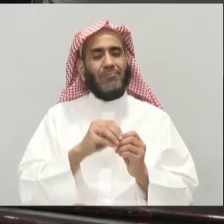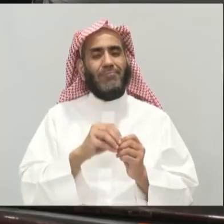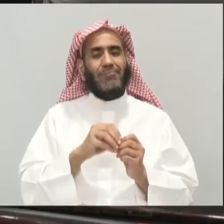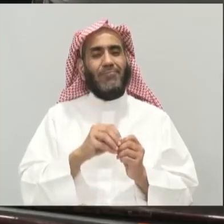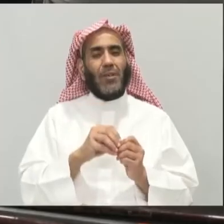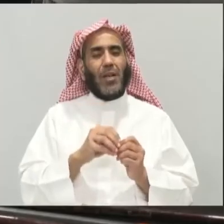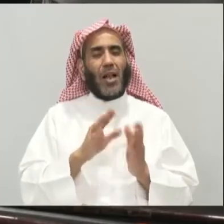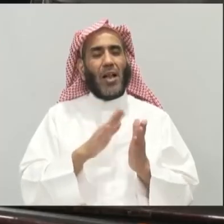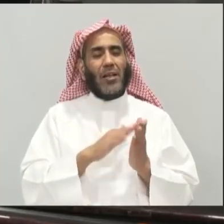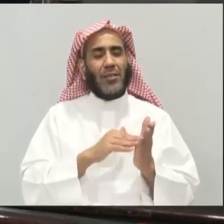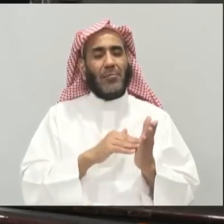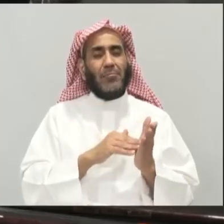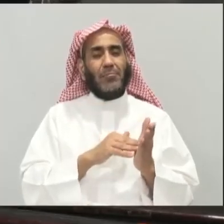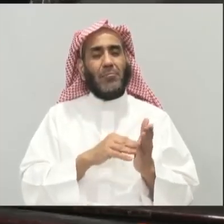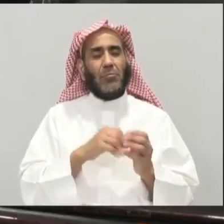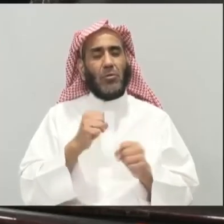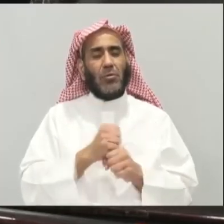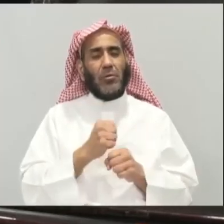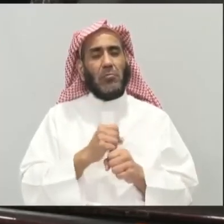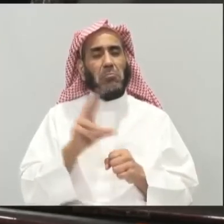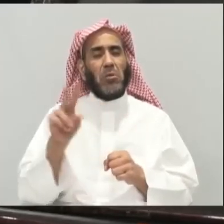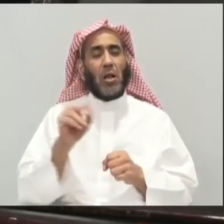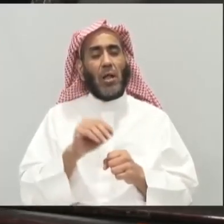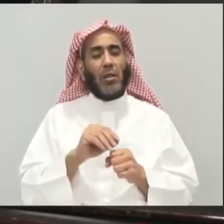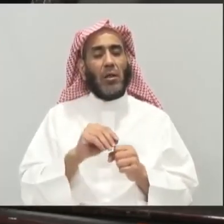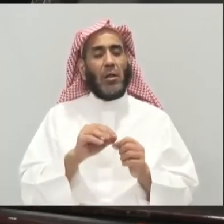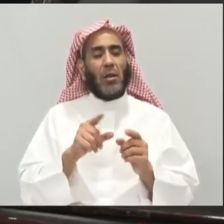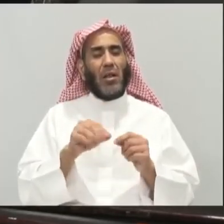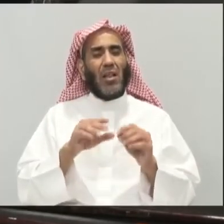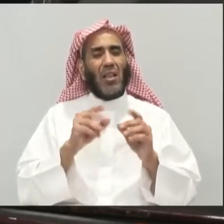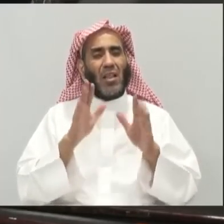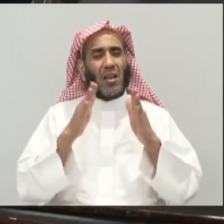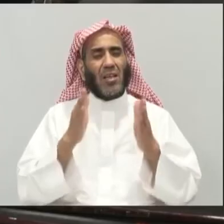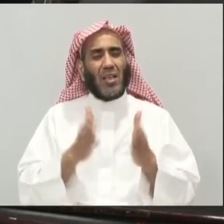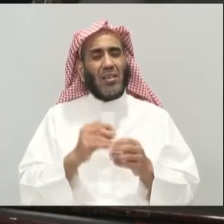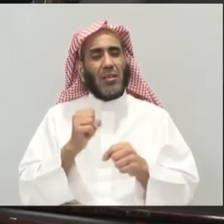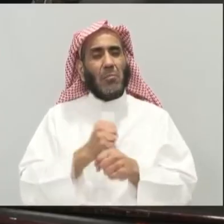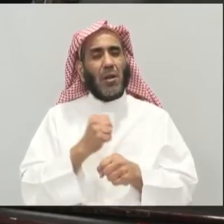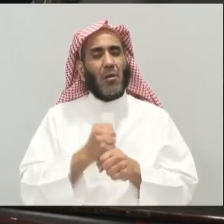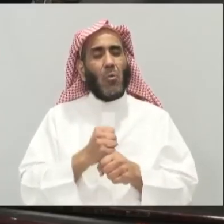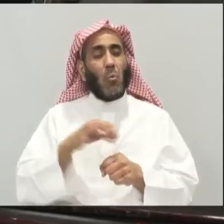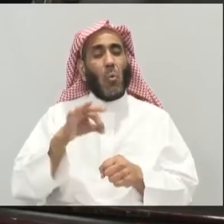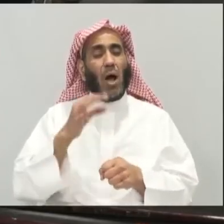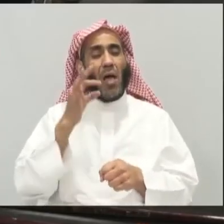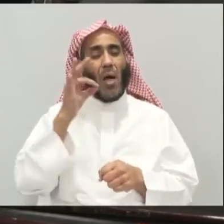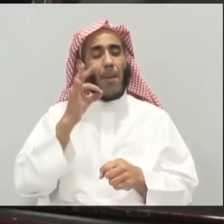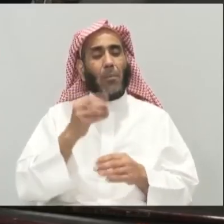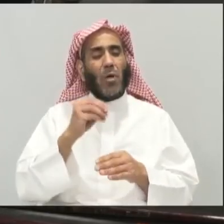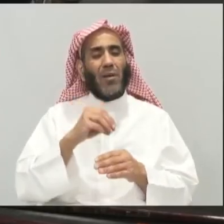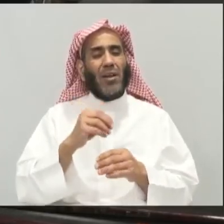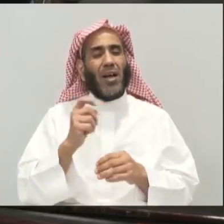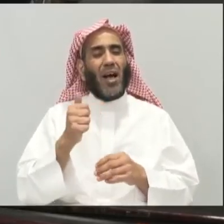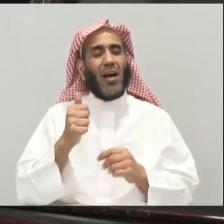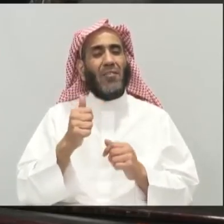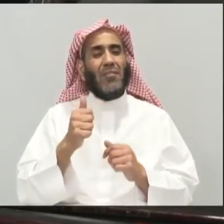القطع اللي تشتغلها عندنا هذه القطعه استخدمنا اللي هو ورقه الذهب واضفنا لي حرف